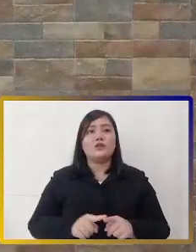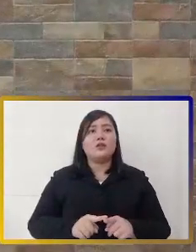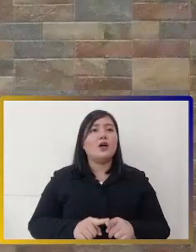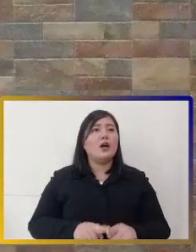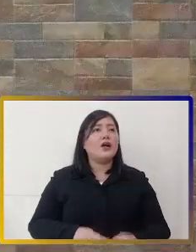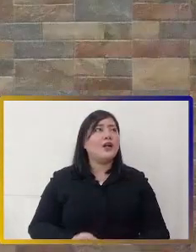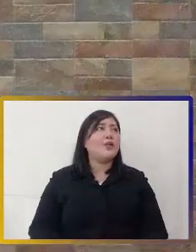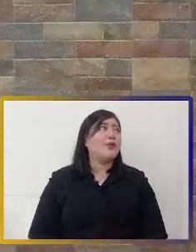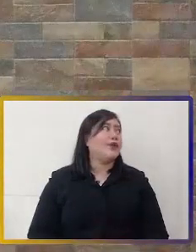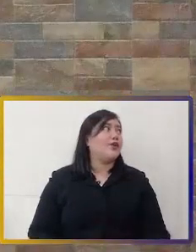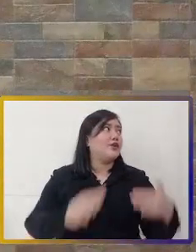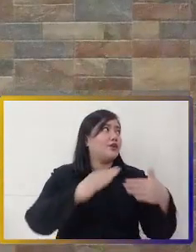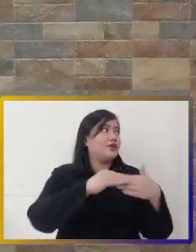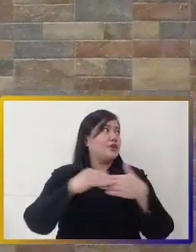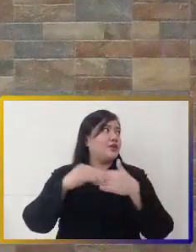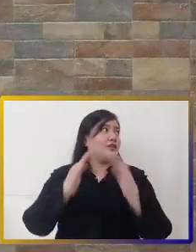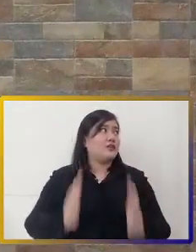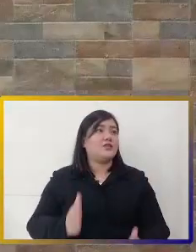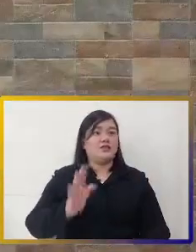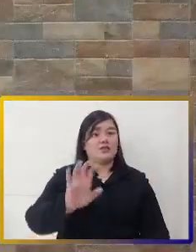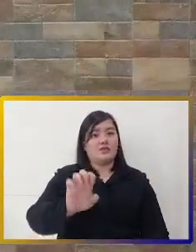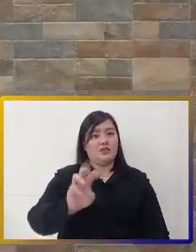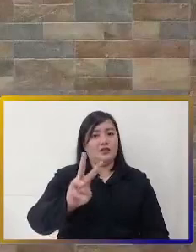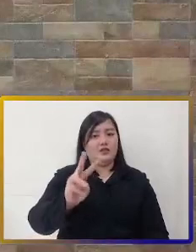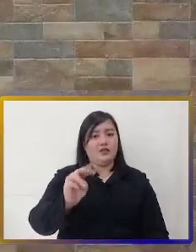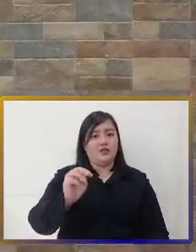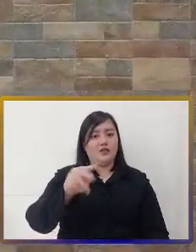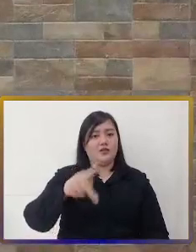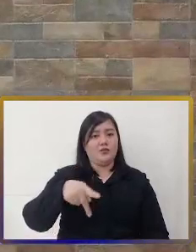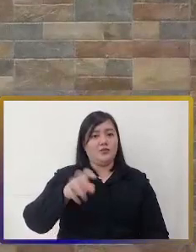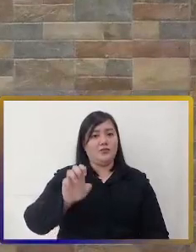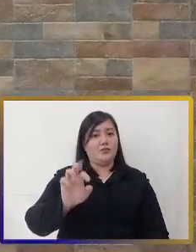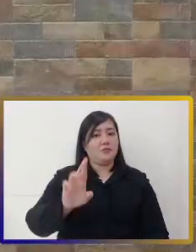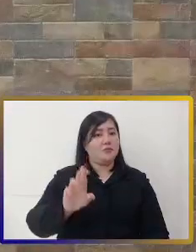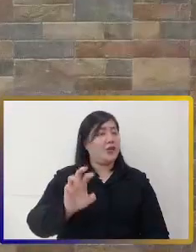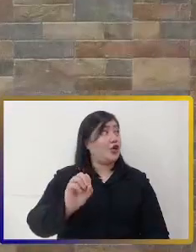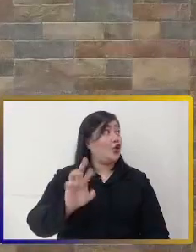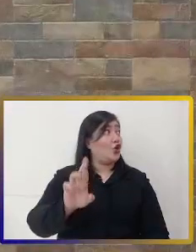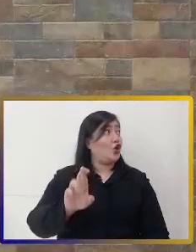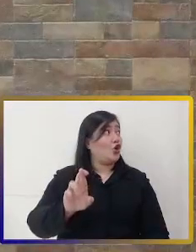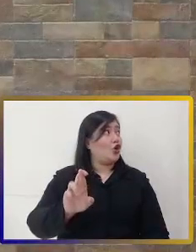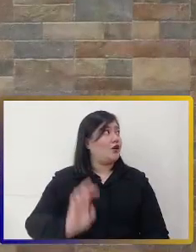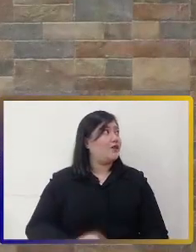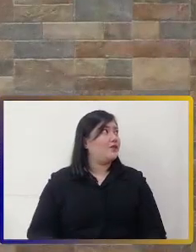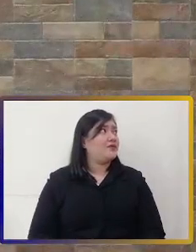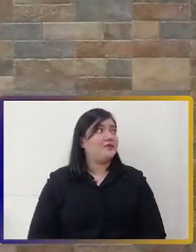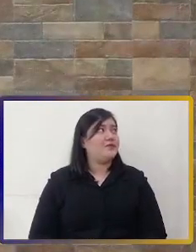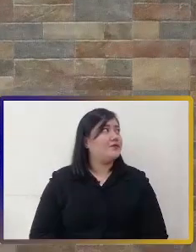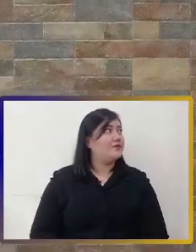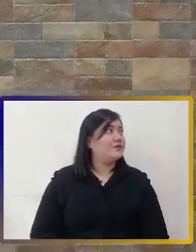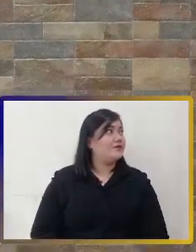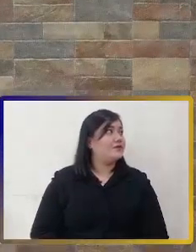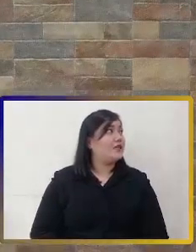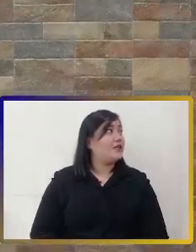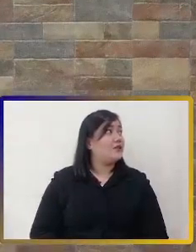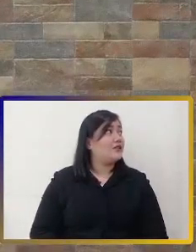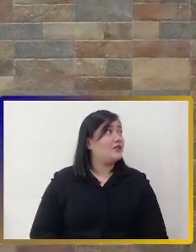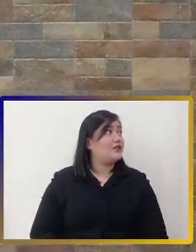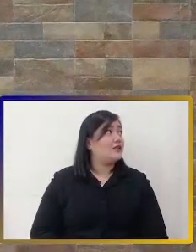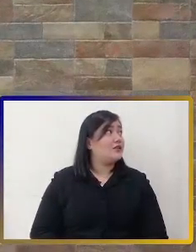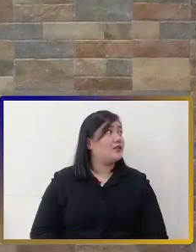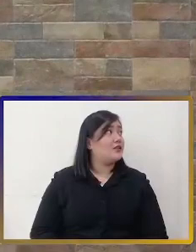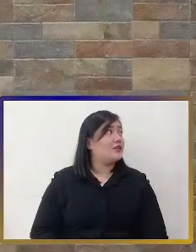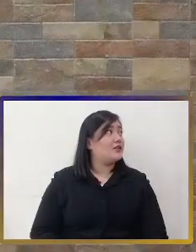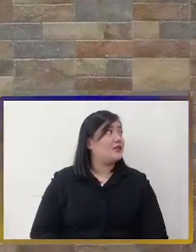na siya'y kinausap ng Diyos. You see, siya po ay nakinausap ng Diyos, and in fact, siya po ay nakakita